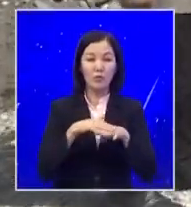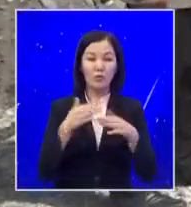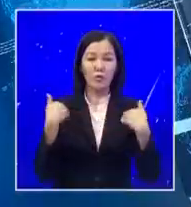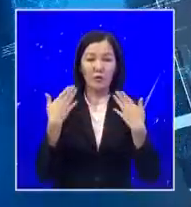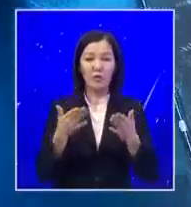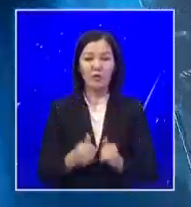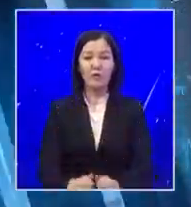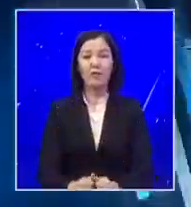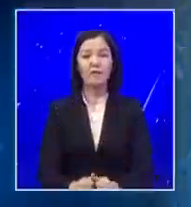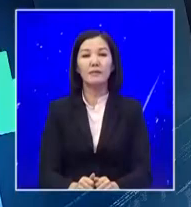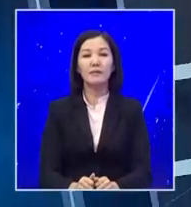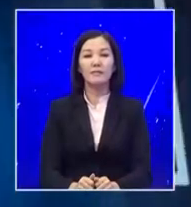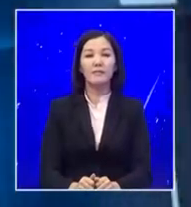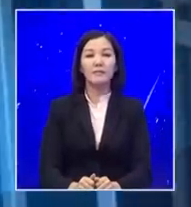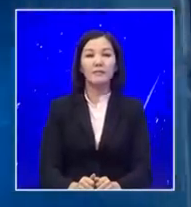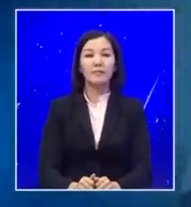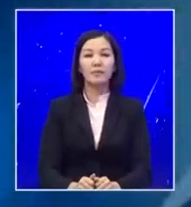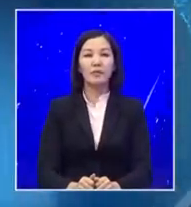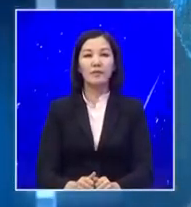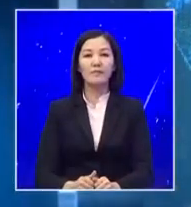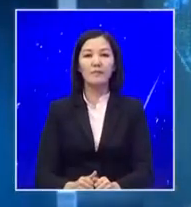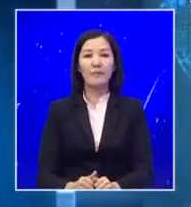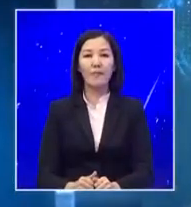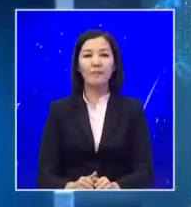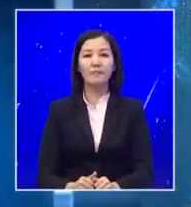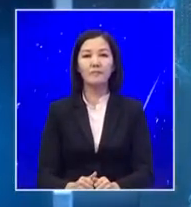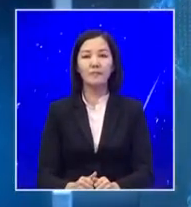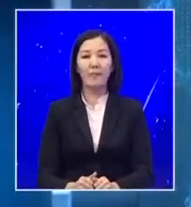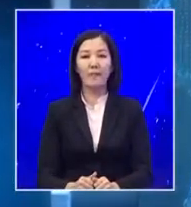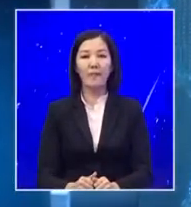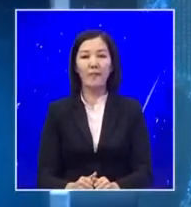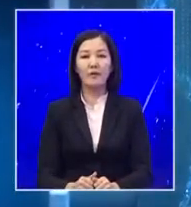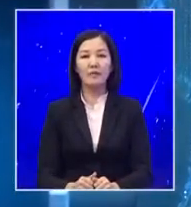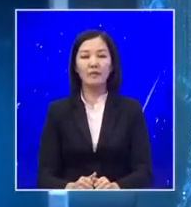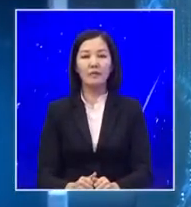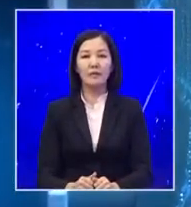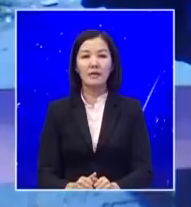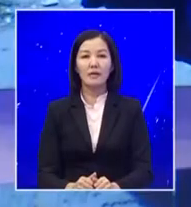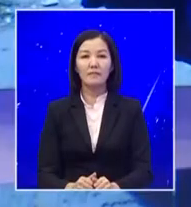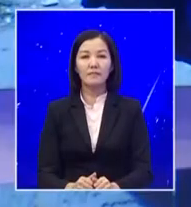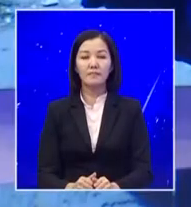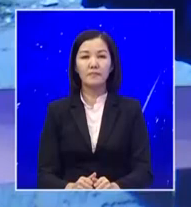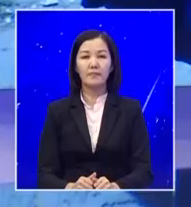берілді. Әмин Ақдайберген, Қайрат Қазтұрғанов, Жетісу арнасы, Текелі қаласынан.